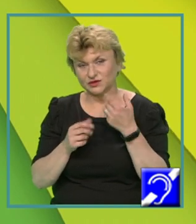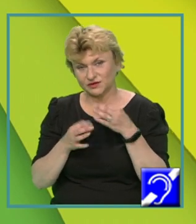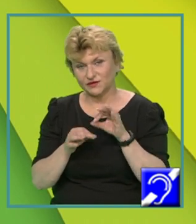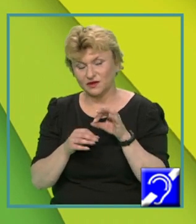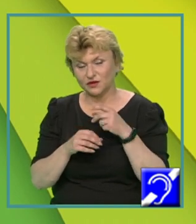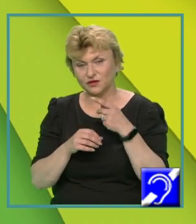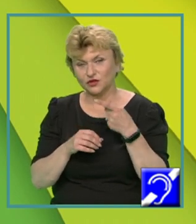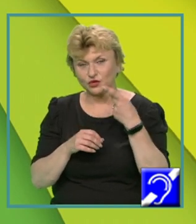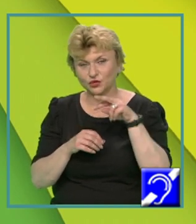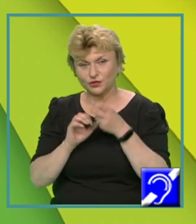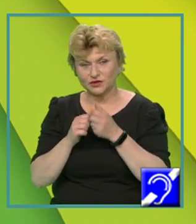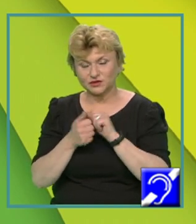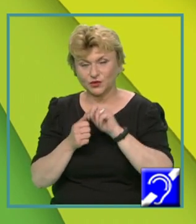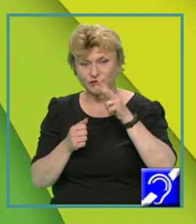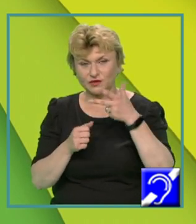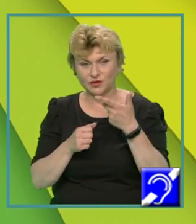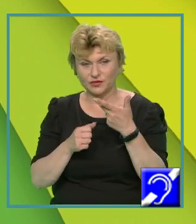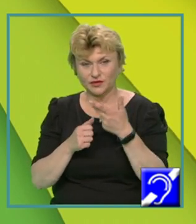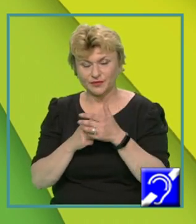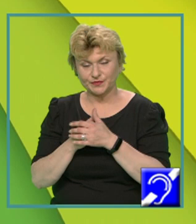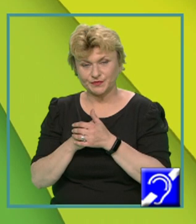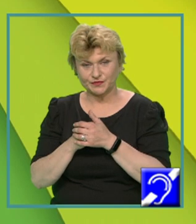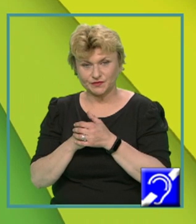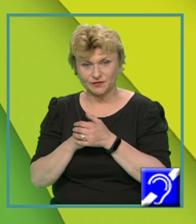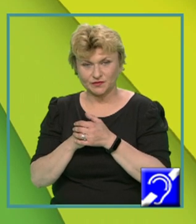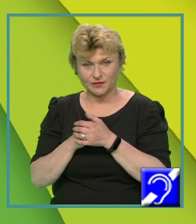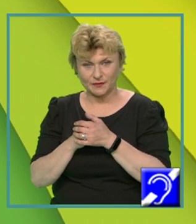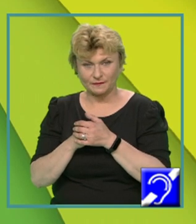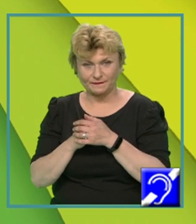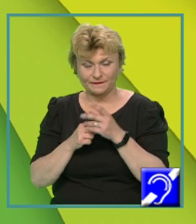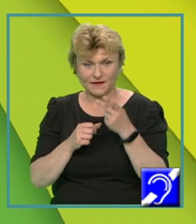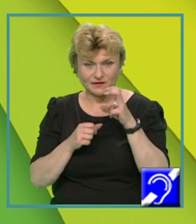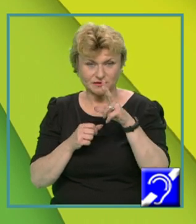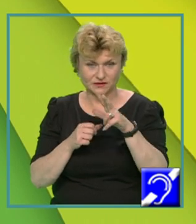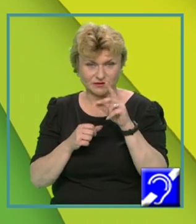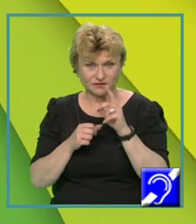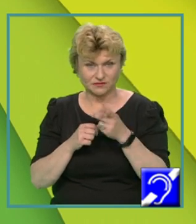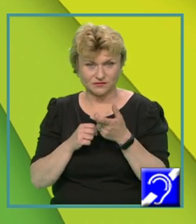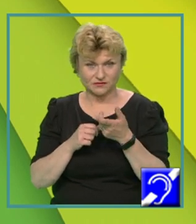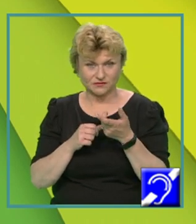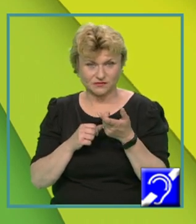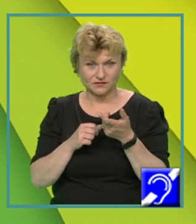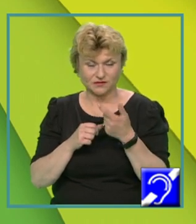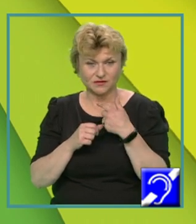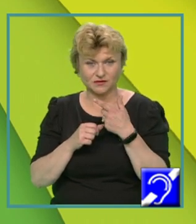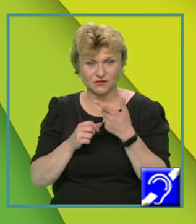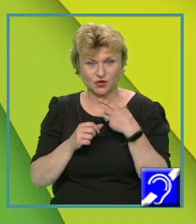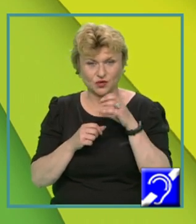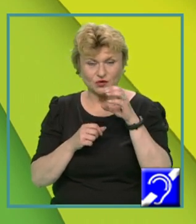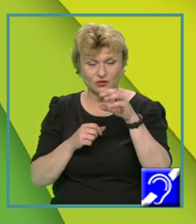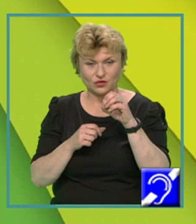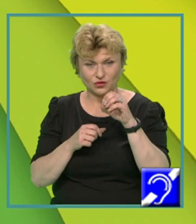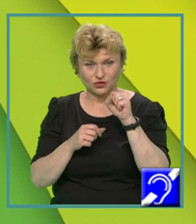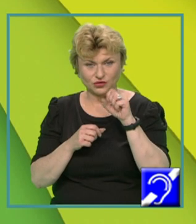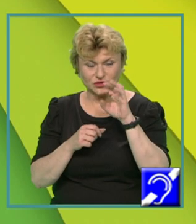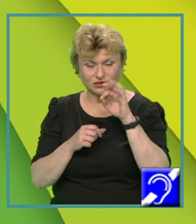și le vom vedea la adenină sau la timină, nu le adunăm, deci 30. Legăturile triple ori la guanină, ori la